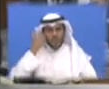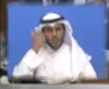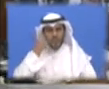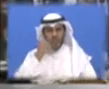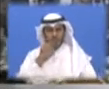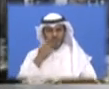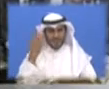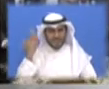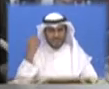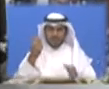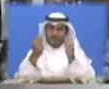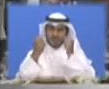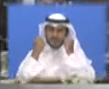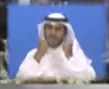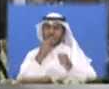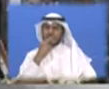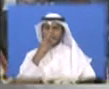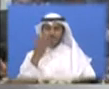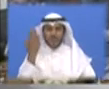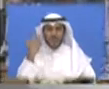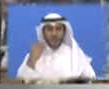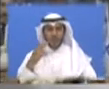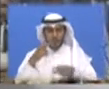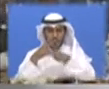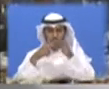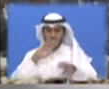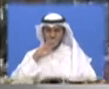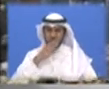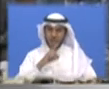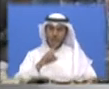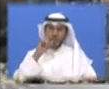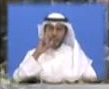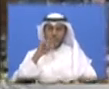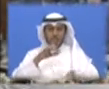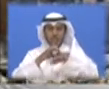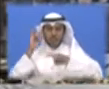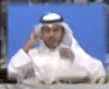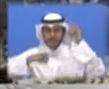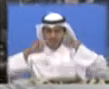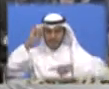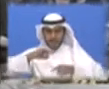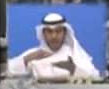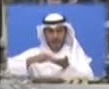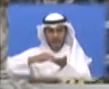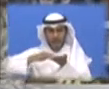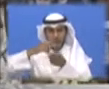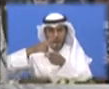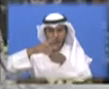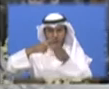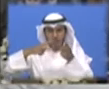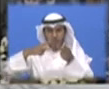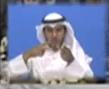الأخيرة، حيث استضافت مؤتمرين دوليين رئيسين لجمع التبرعات وأوفت